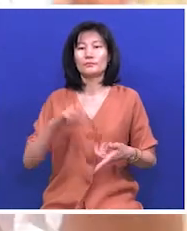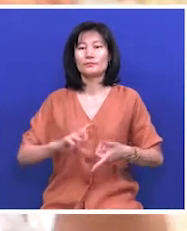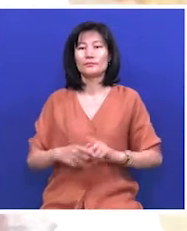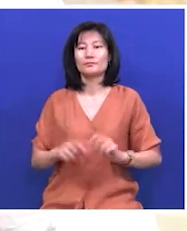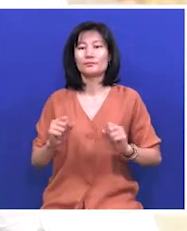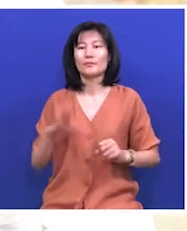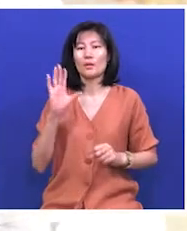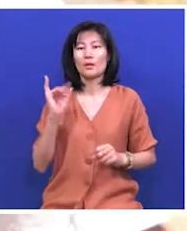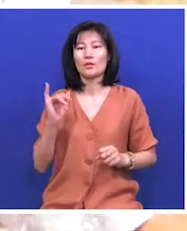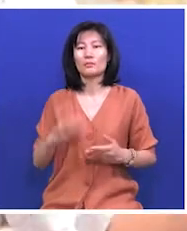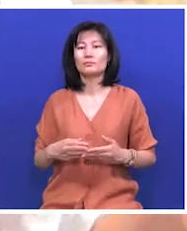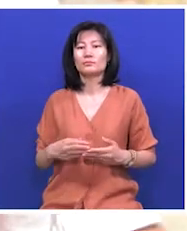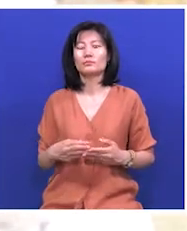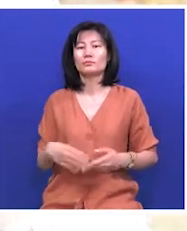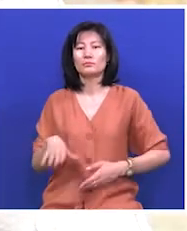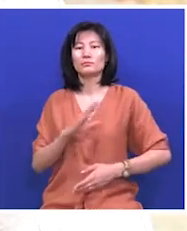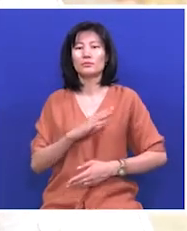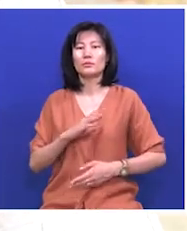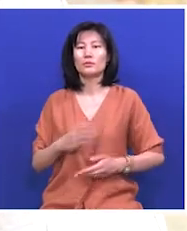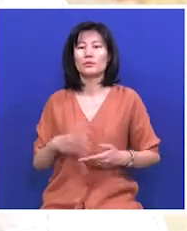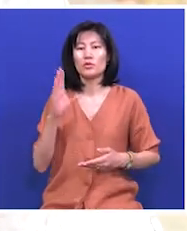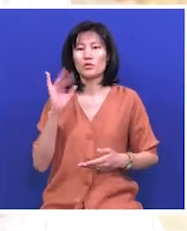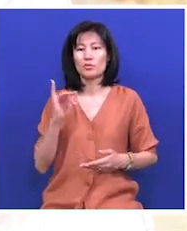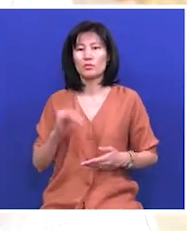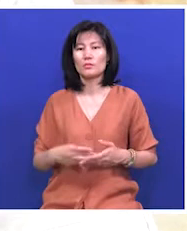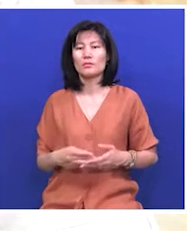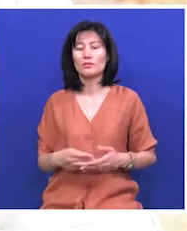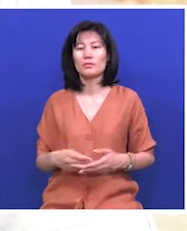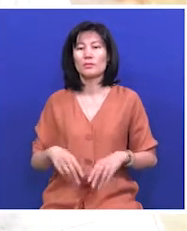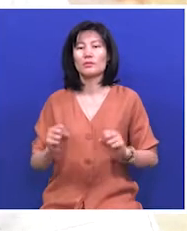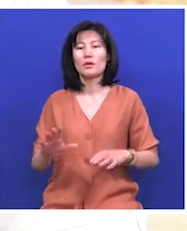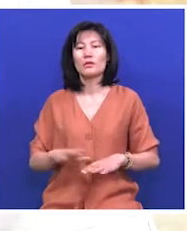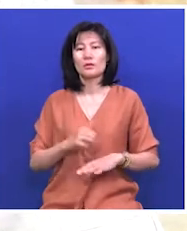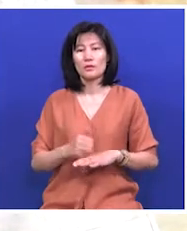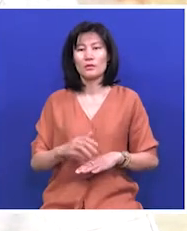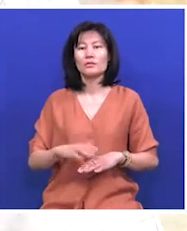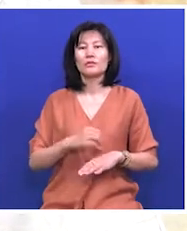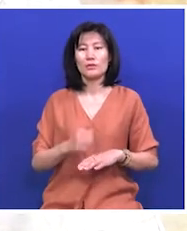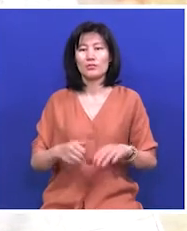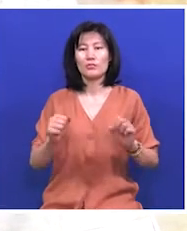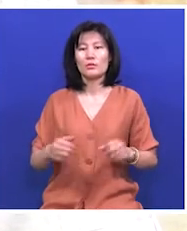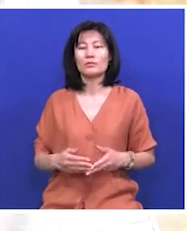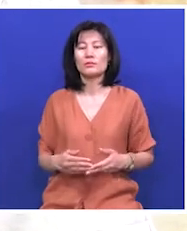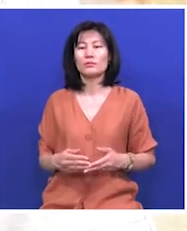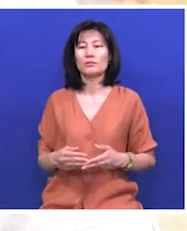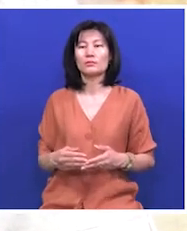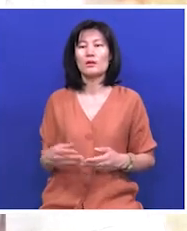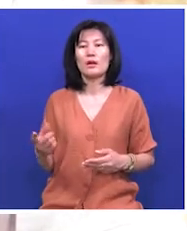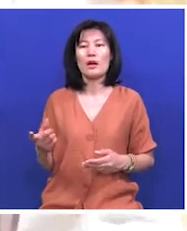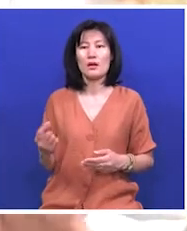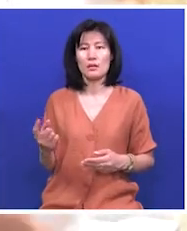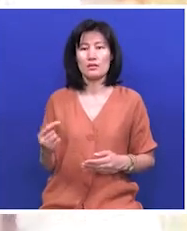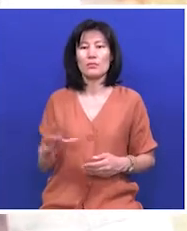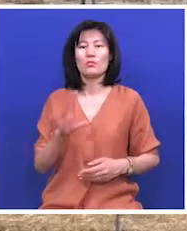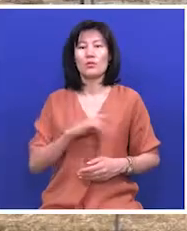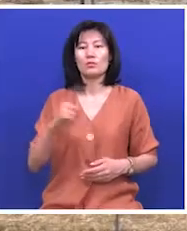Соларды көшіреміз деп жатыр. Су балдарына келсем болды маған. Қағаны құда қаласа болады жайлап болып жатыр енді су